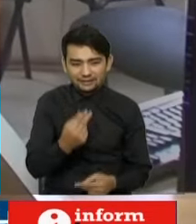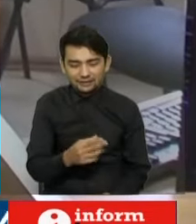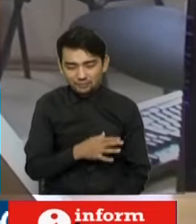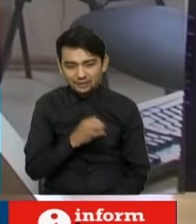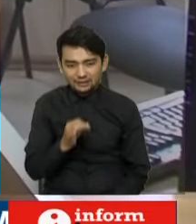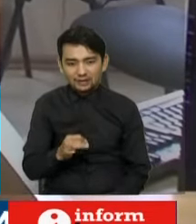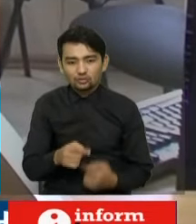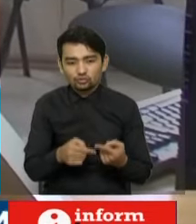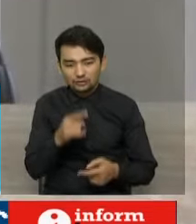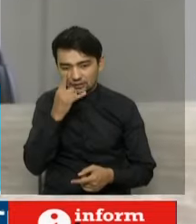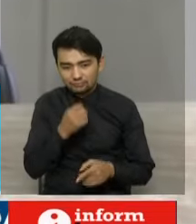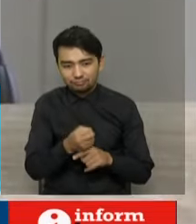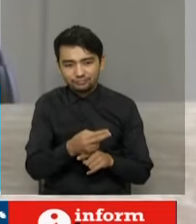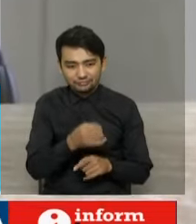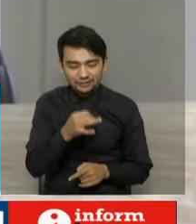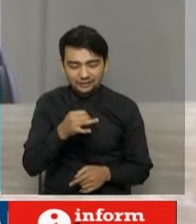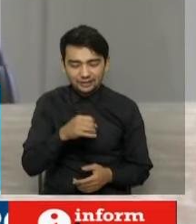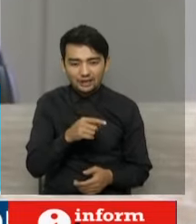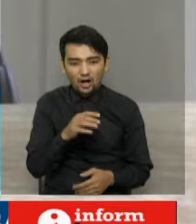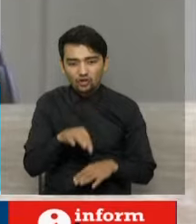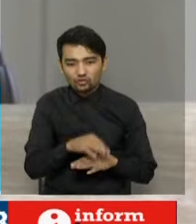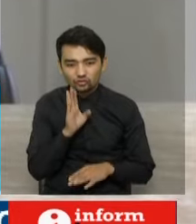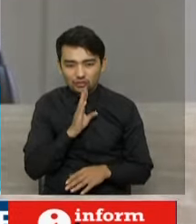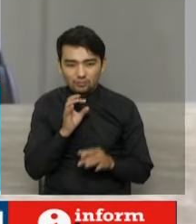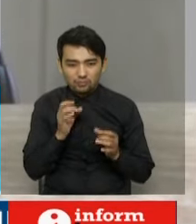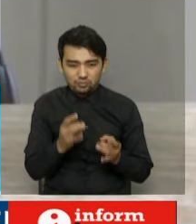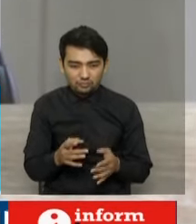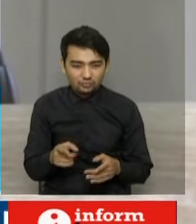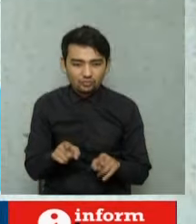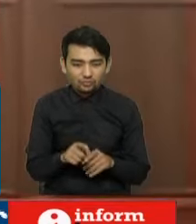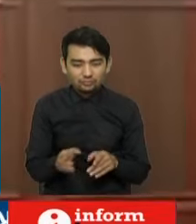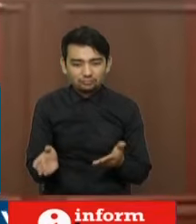из Казахстана. Его супруги назначили только принудительное выдворение.